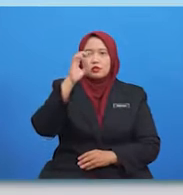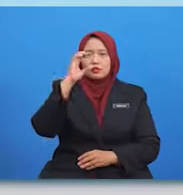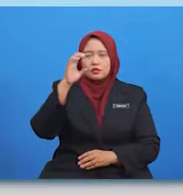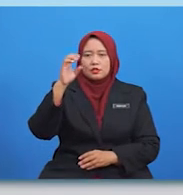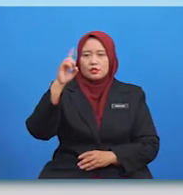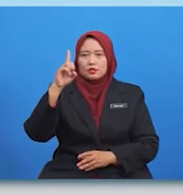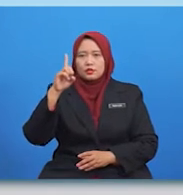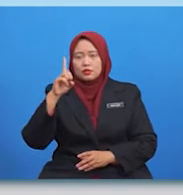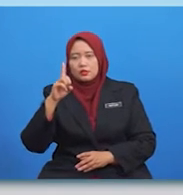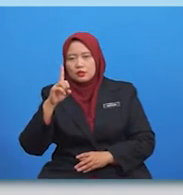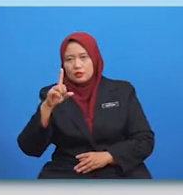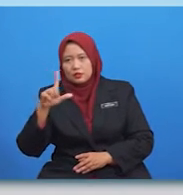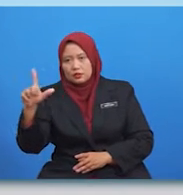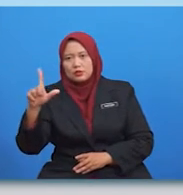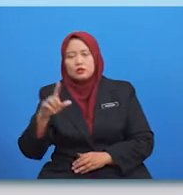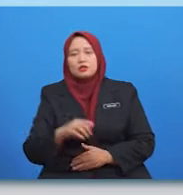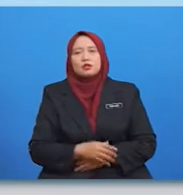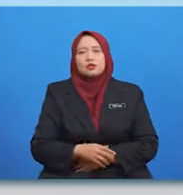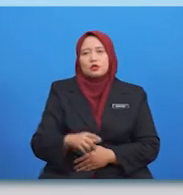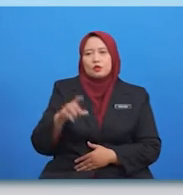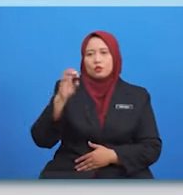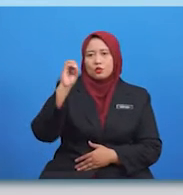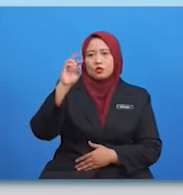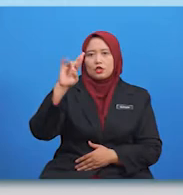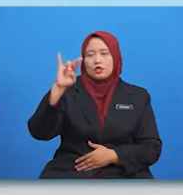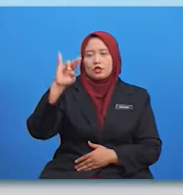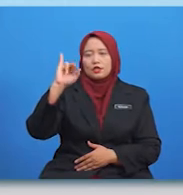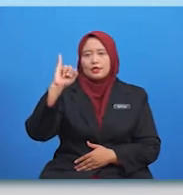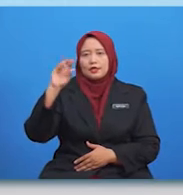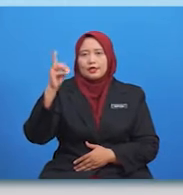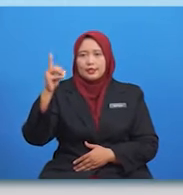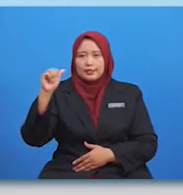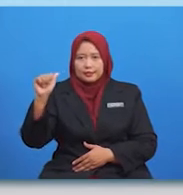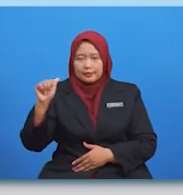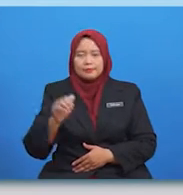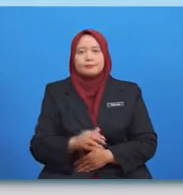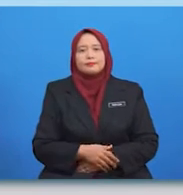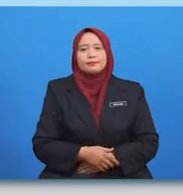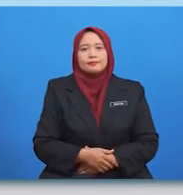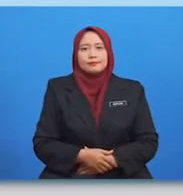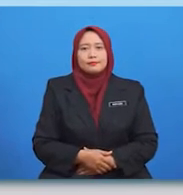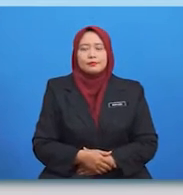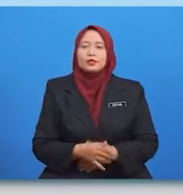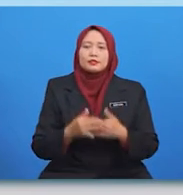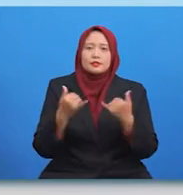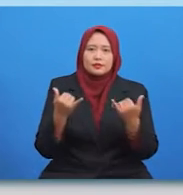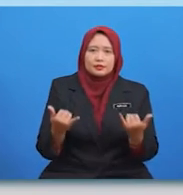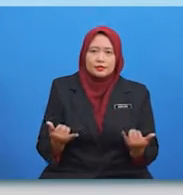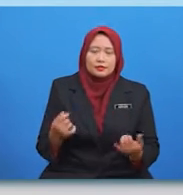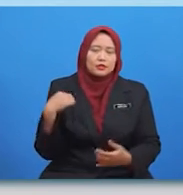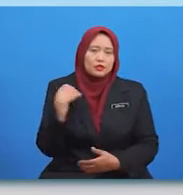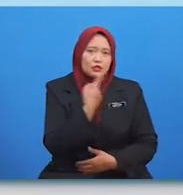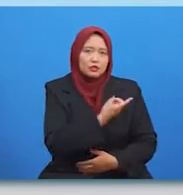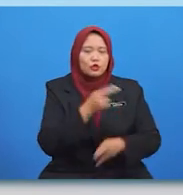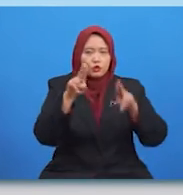Nampakkan murid-murid perbezaan antara ion positif kation dan ion negatif anion. Sekarang kita